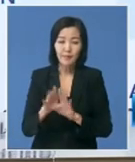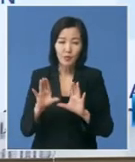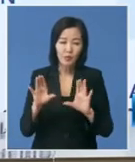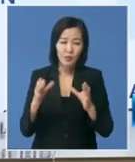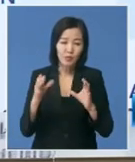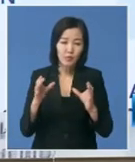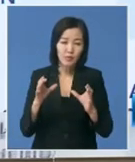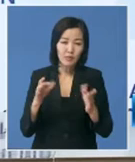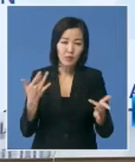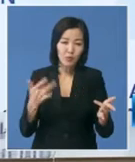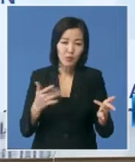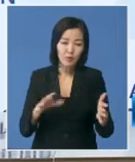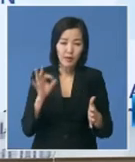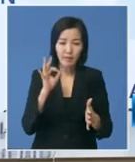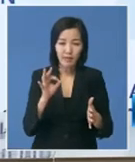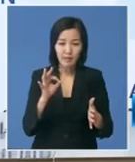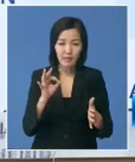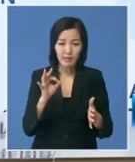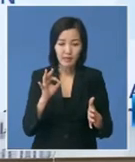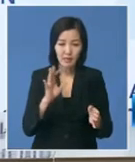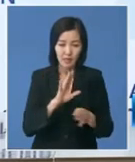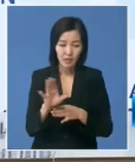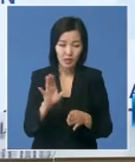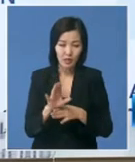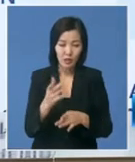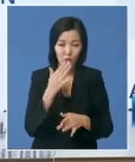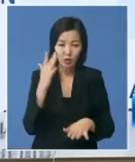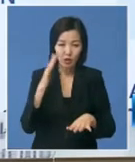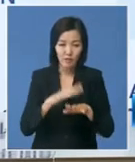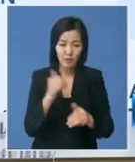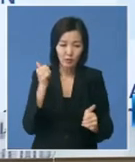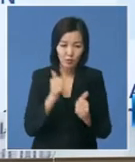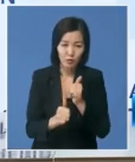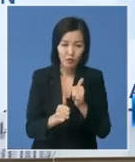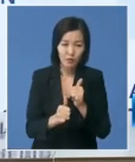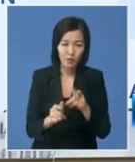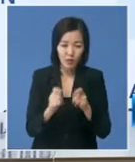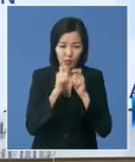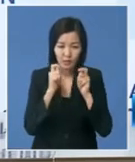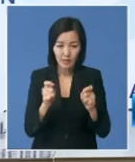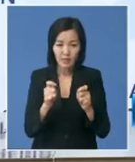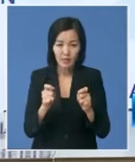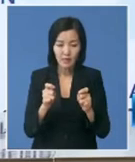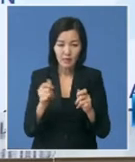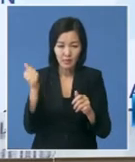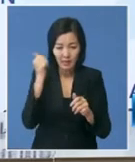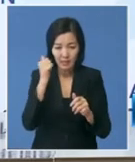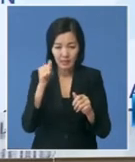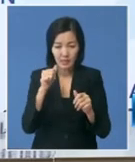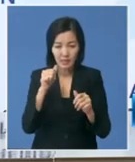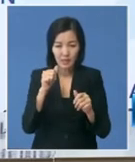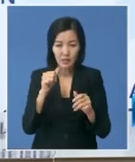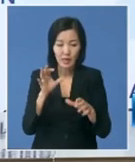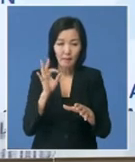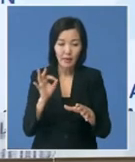домбырам күміс монетасын айналысыға шығарды. Яғни ұлттық банк үнемі сыйлық ретінде, ескерткіш ретінде бізді